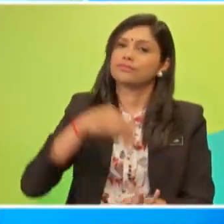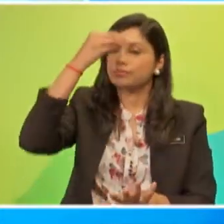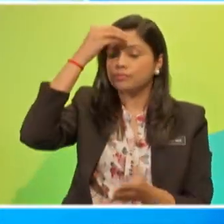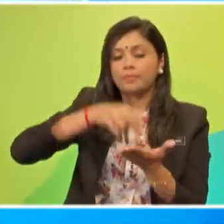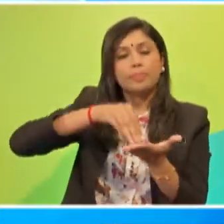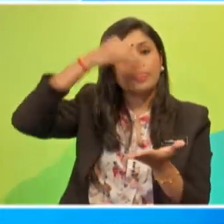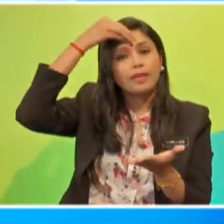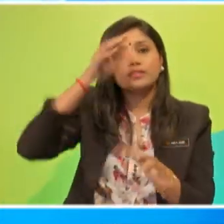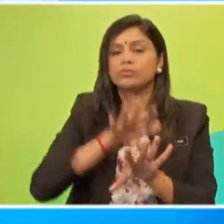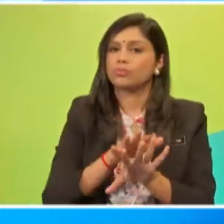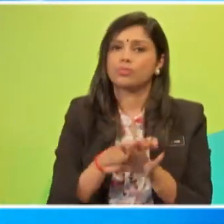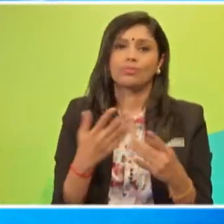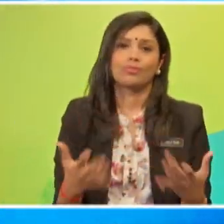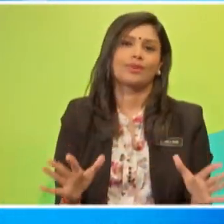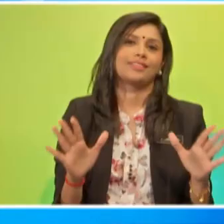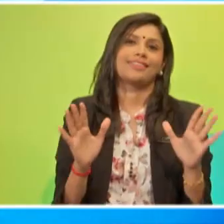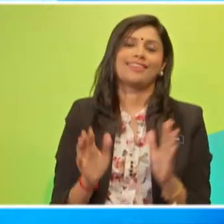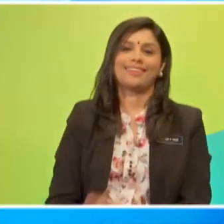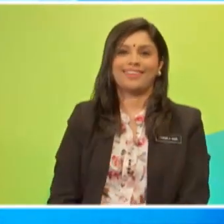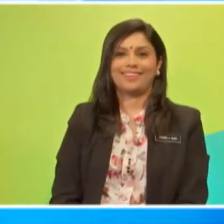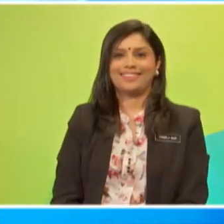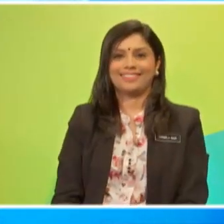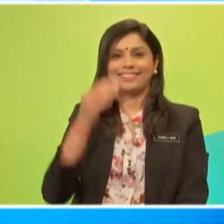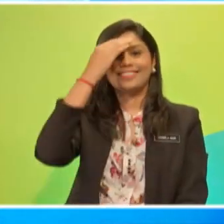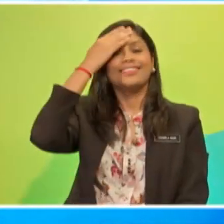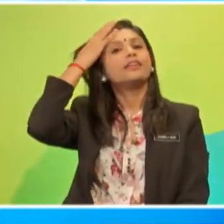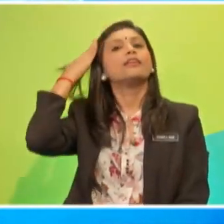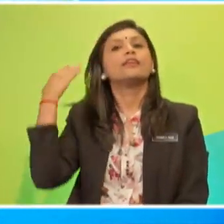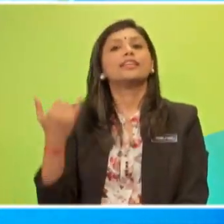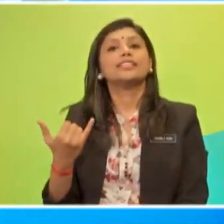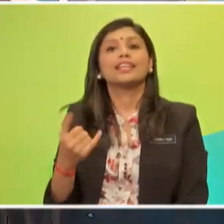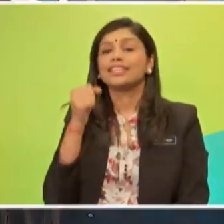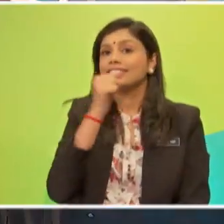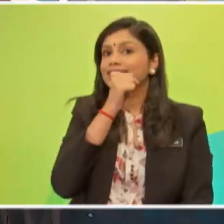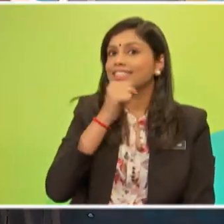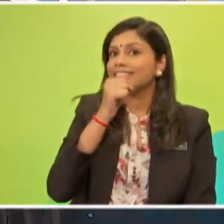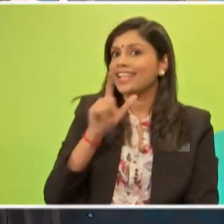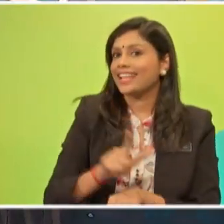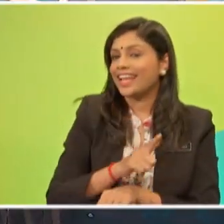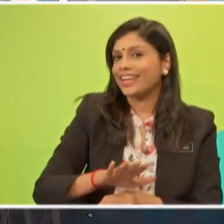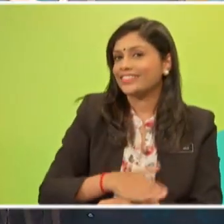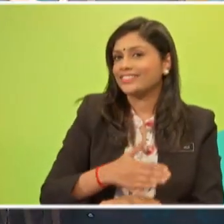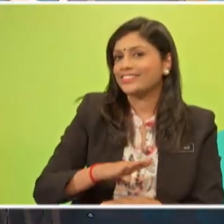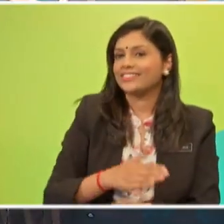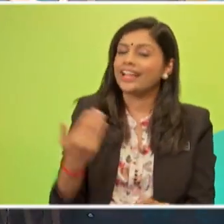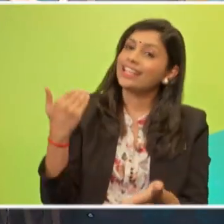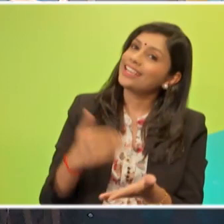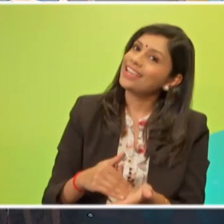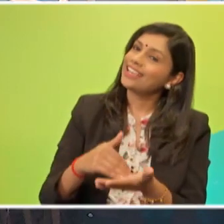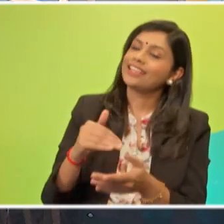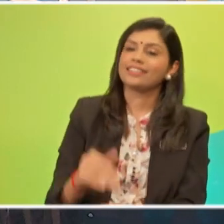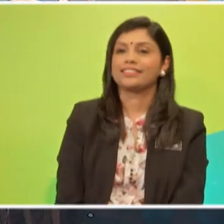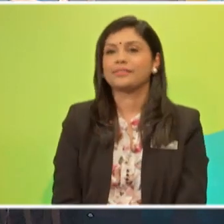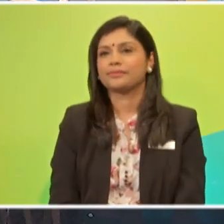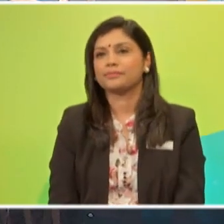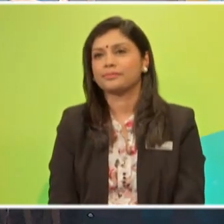hari ini. Dan sebelum kita mengakhiri kelas kita pada hari ini, jom kita nyanyi lagi sekali, cikgu. Jom. Okey, jom kita ke depan, cikgu. Okey.